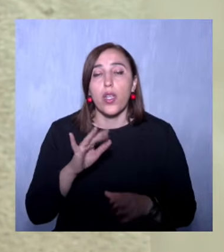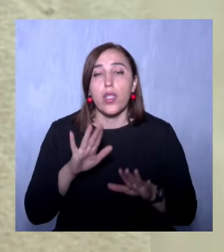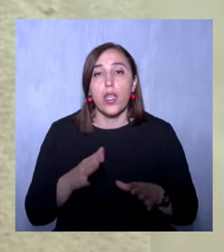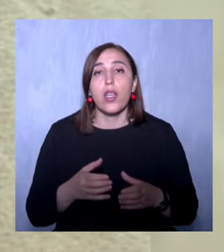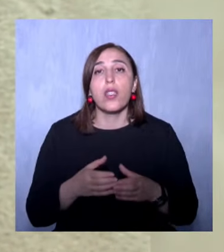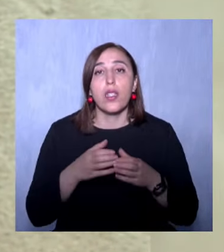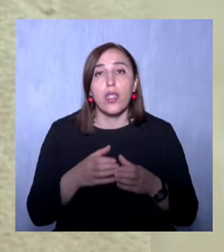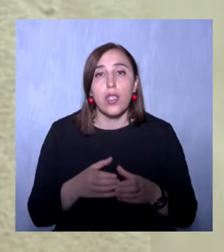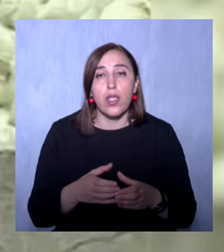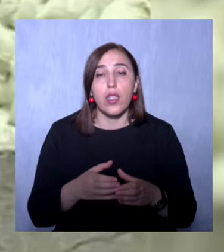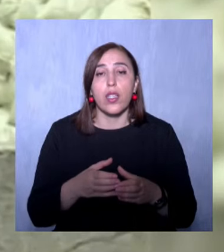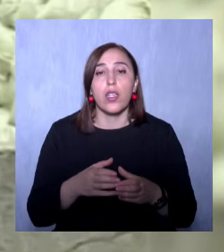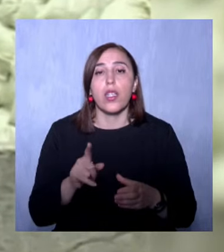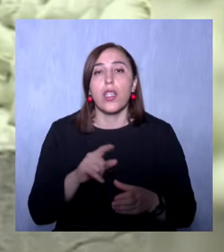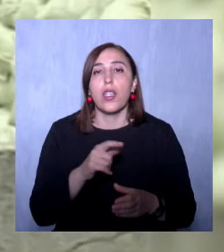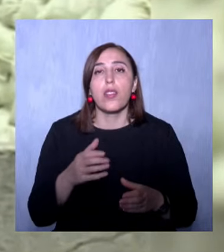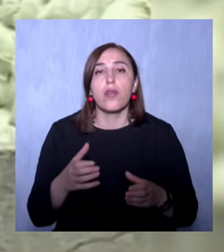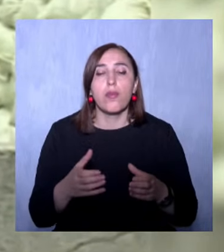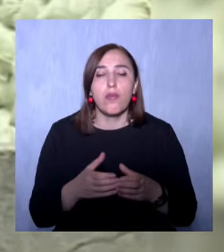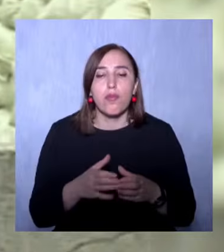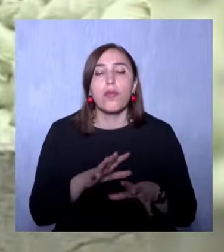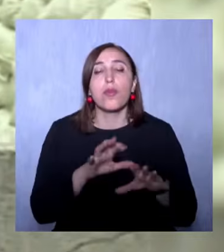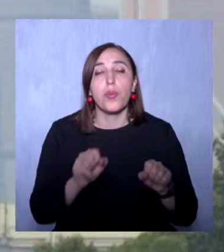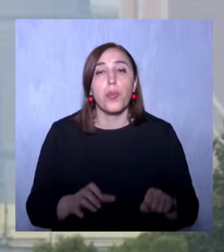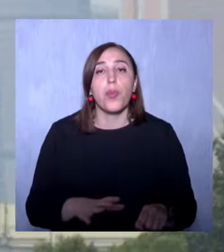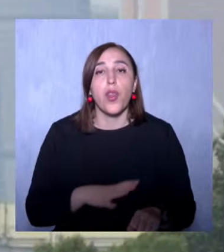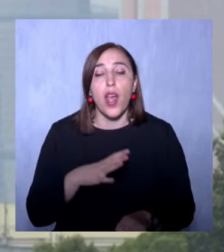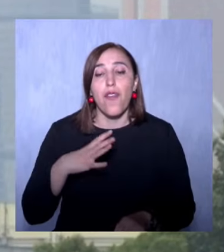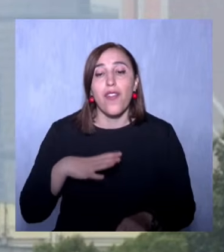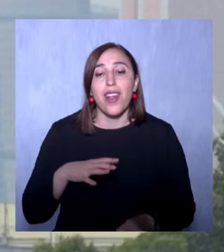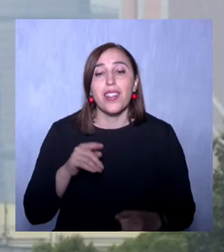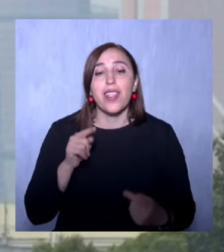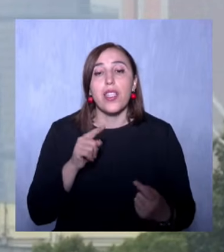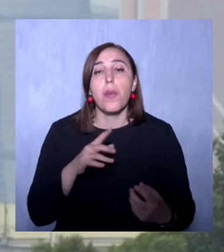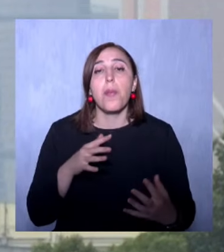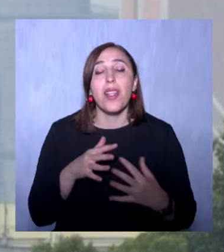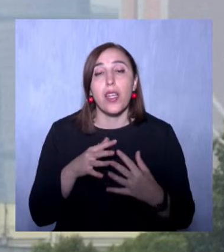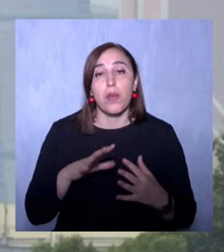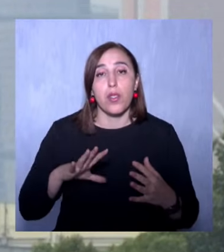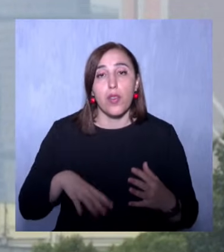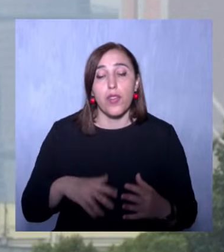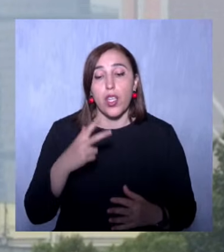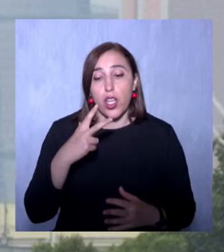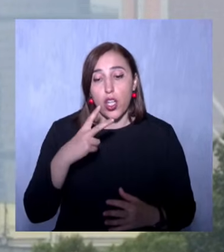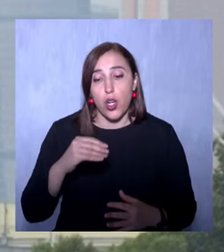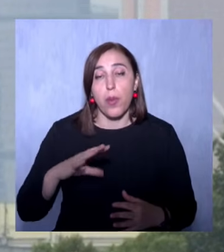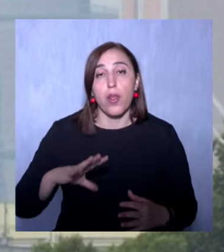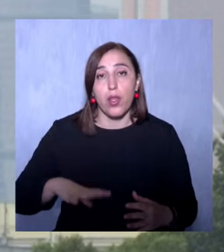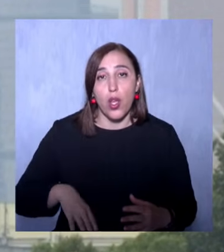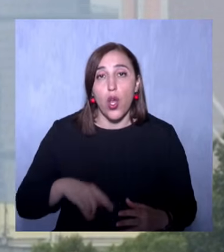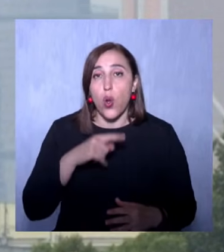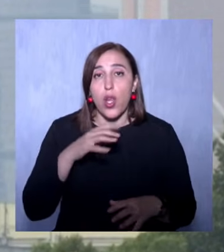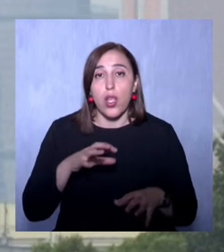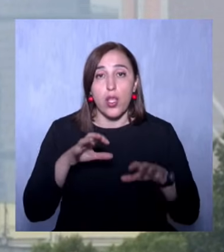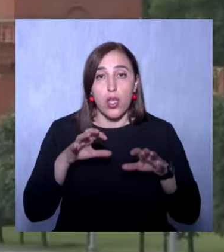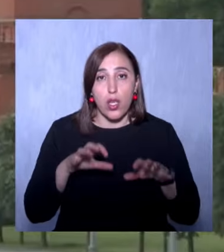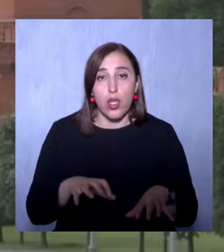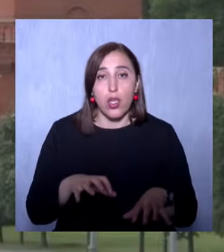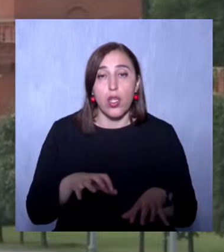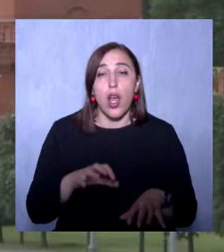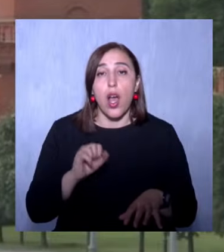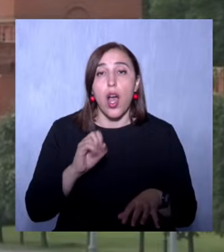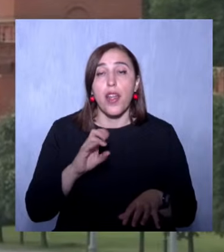քաղաքի մերձակայքում գտնվող Գերիշ խող բարձունքները։ Վրաստանի դեմ պատերազմի ավարտից 3 շաբաթ չանցած Ռուսաստանի նախագահ Վլադիմիր